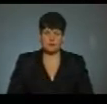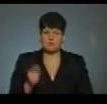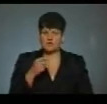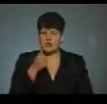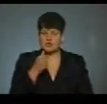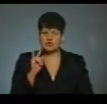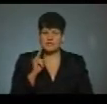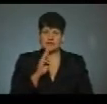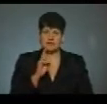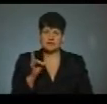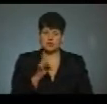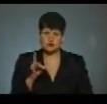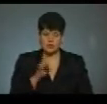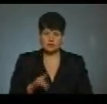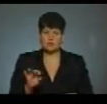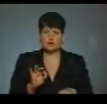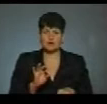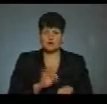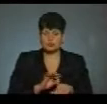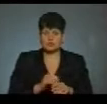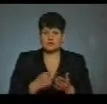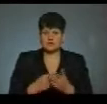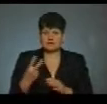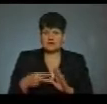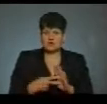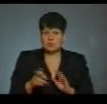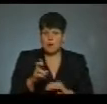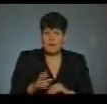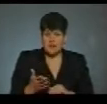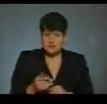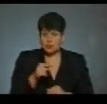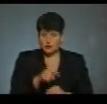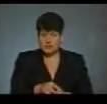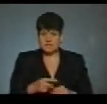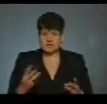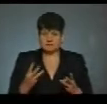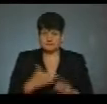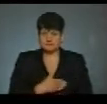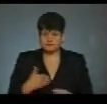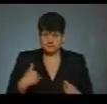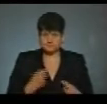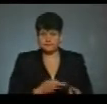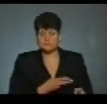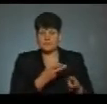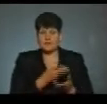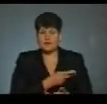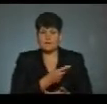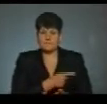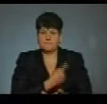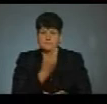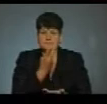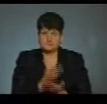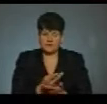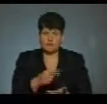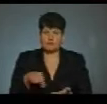дитини з Кременецького району діагностували COVID-19 27 березня. Тоді її з пневмонією госпіталізували в інфекційно-реанімаційне